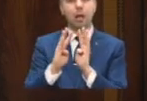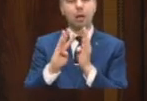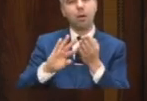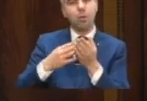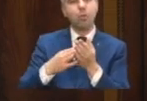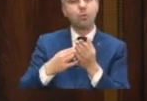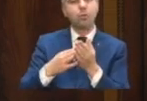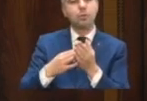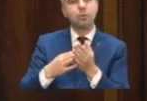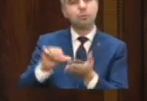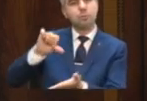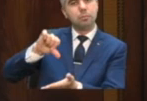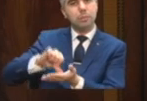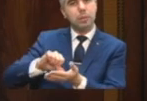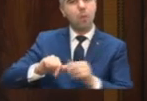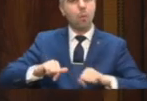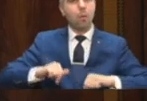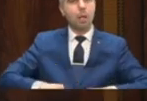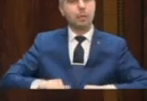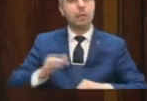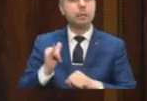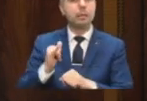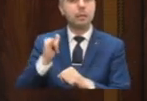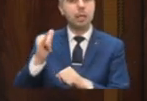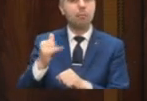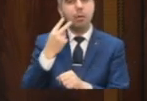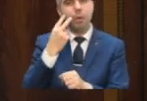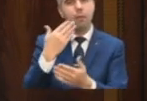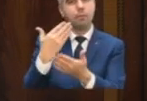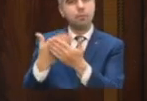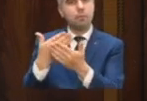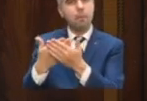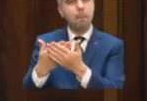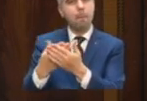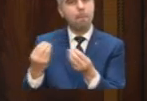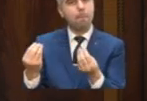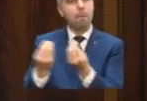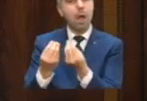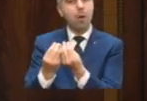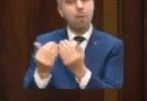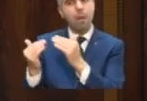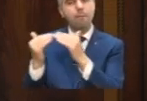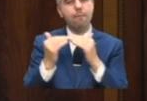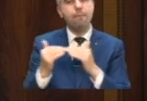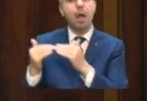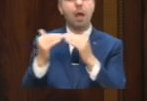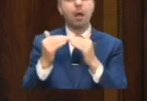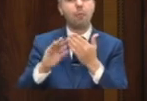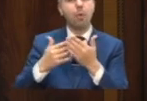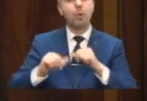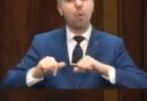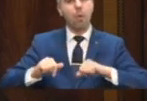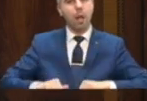على مستوى المركزي من أجل التتبع الدائم للقطاع والتنسيق مع جميع المهنيين وممثلي الوزارة